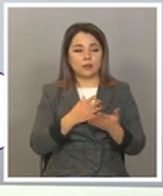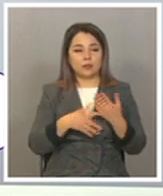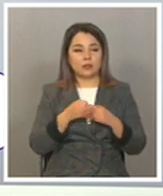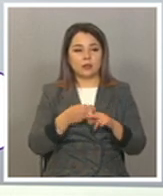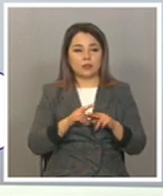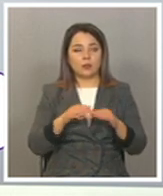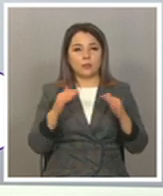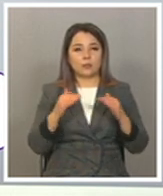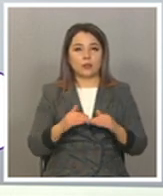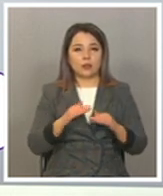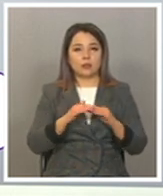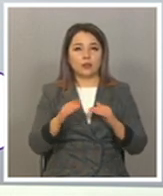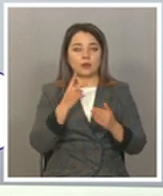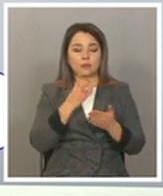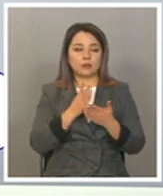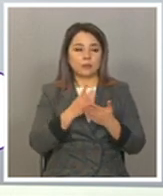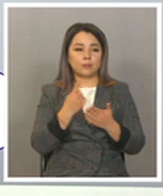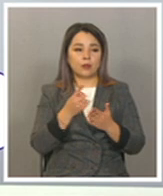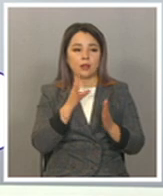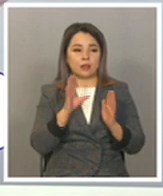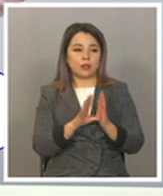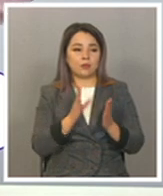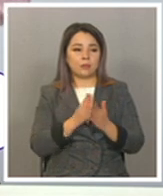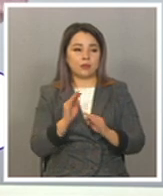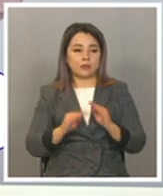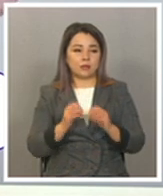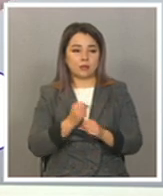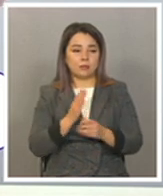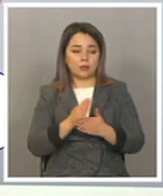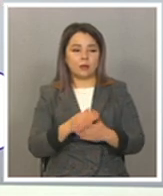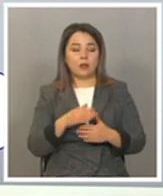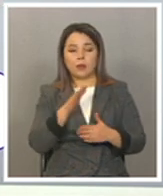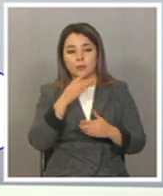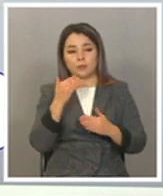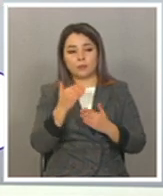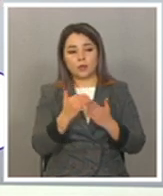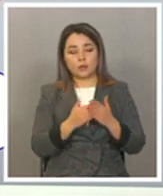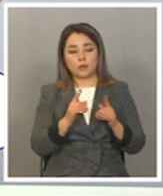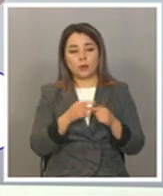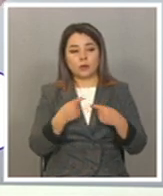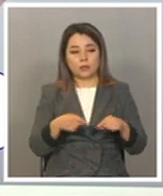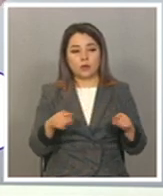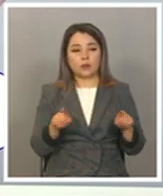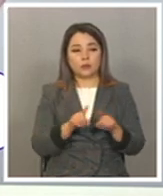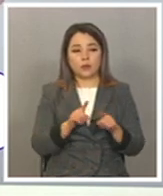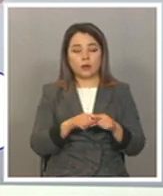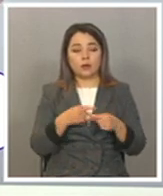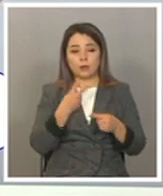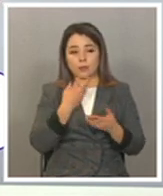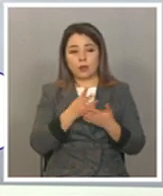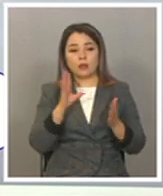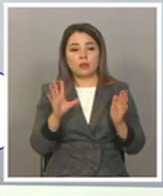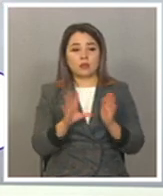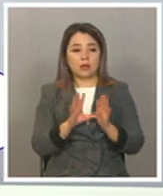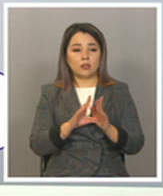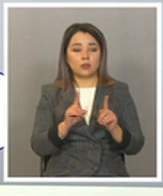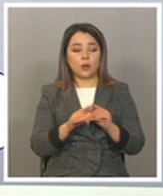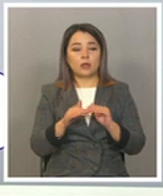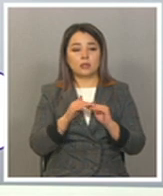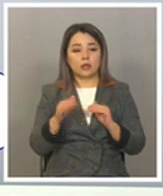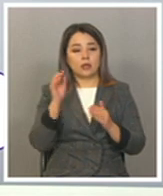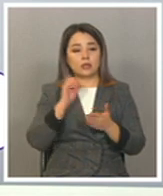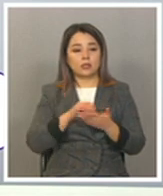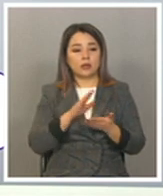қабатында бір-бір электроннан бар. Бірақ период номері әртүрлі болғандықтан олардың энергетикалық деңгей саны,